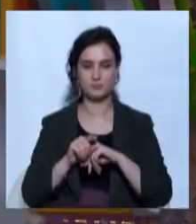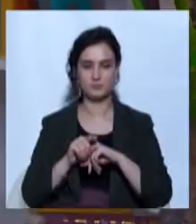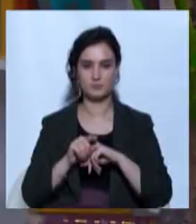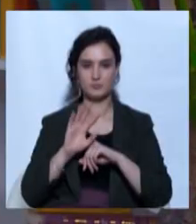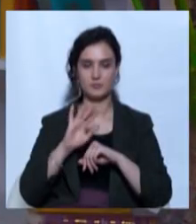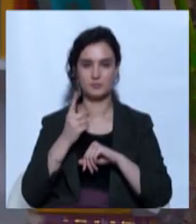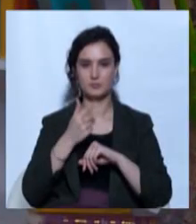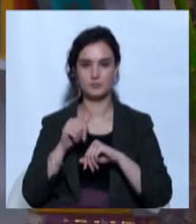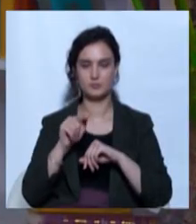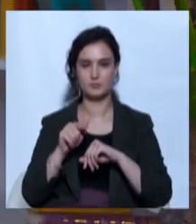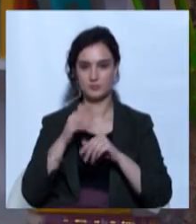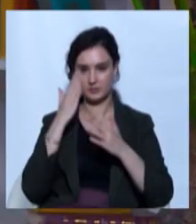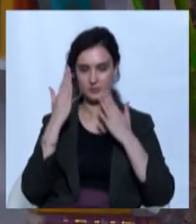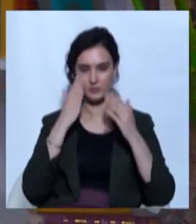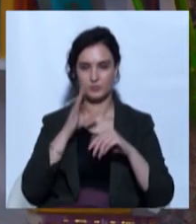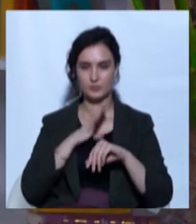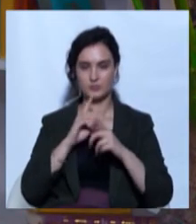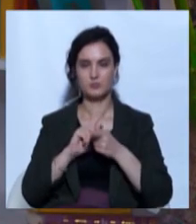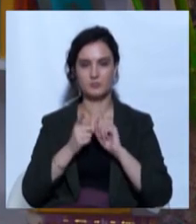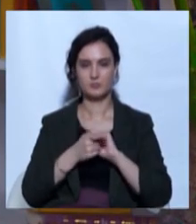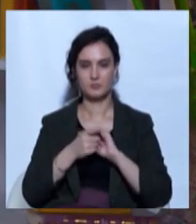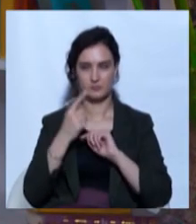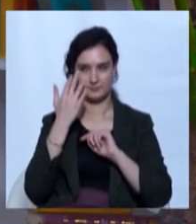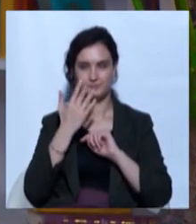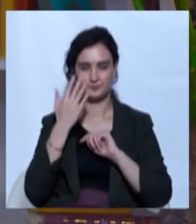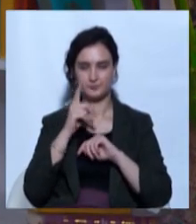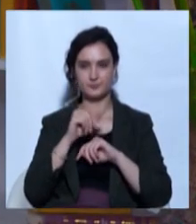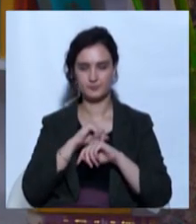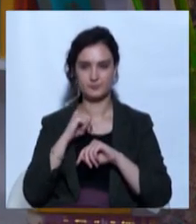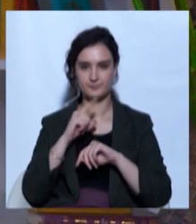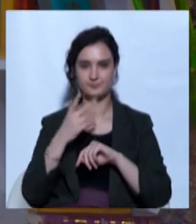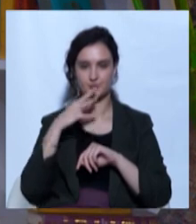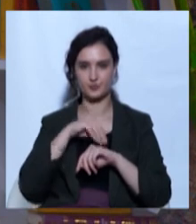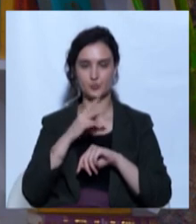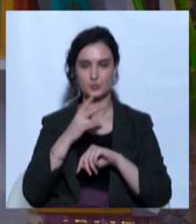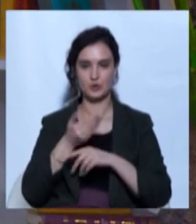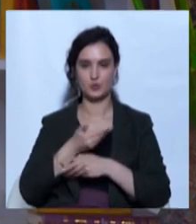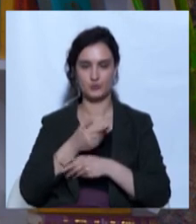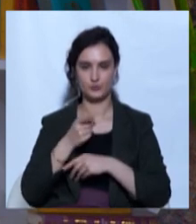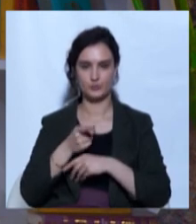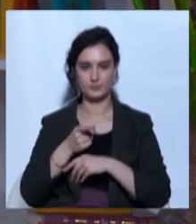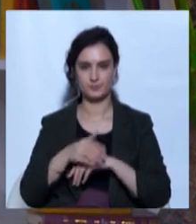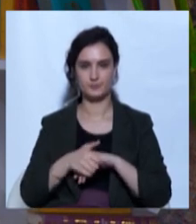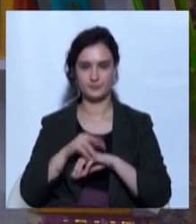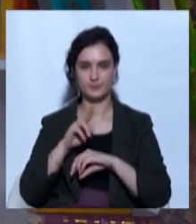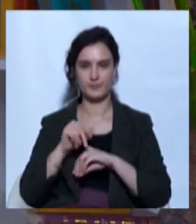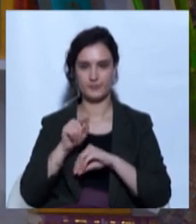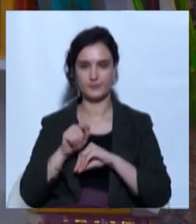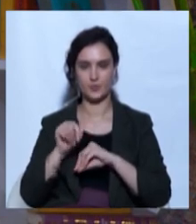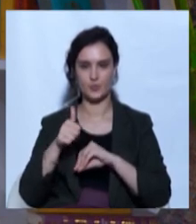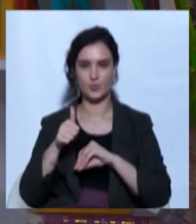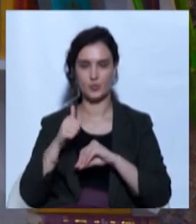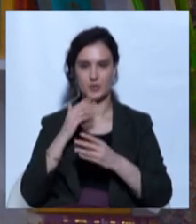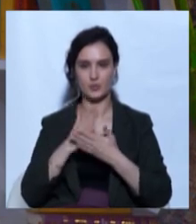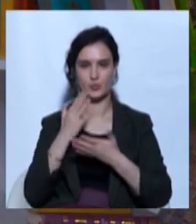არა მარტო სახალისო იყოს, არამედ წარმოიდგინეთ, რომ თქვენ შიგნით უნდა იცხოვროთ. და